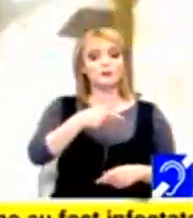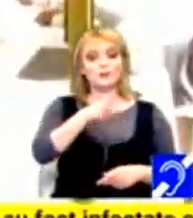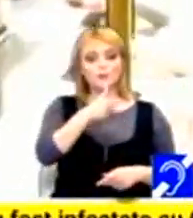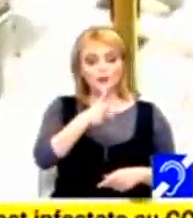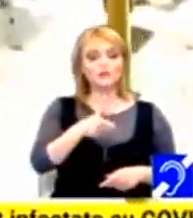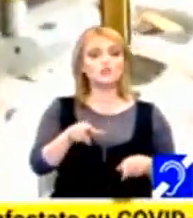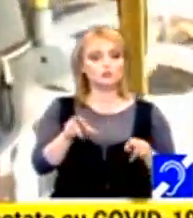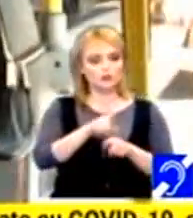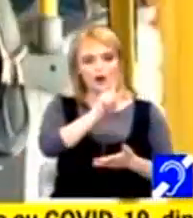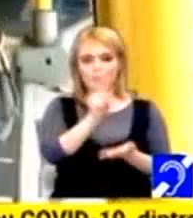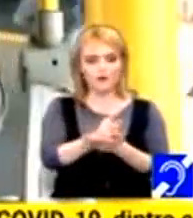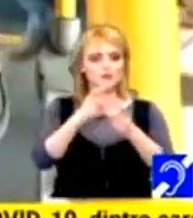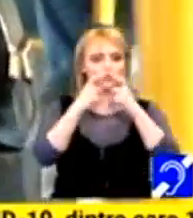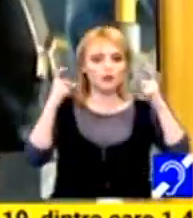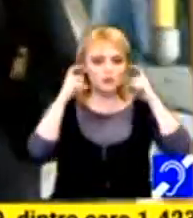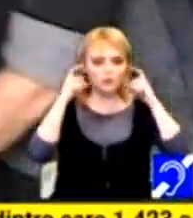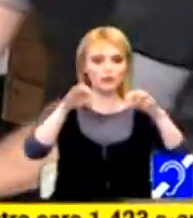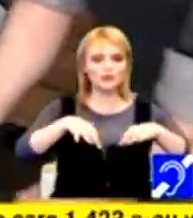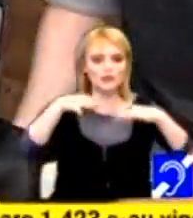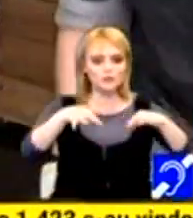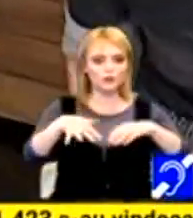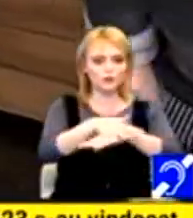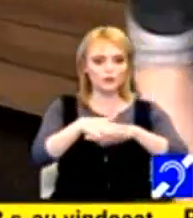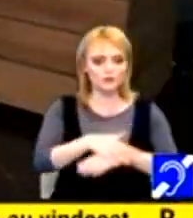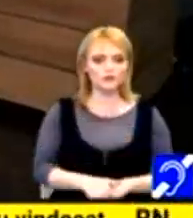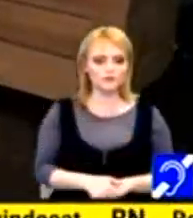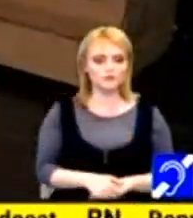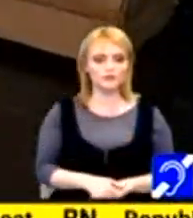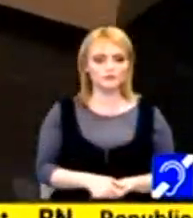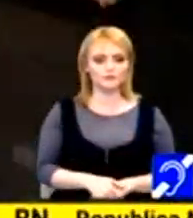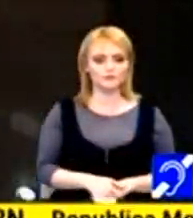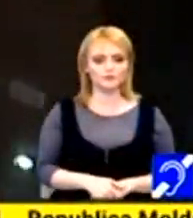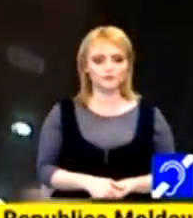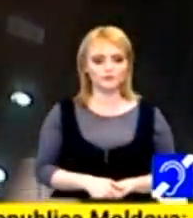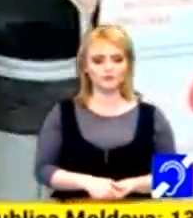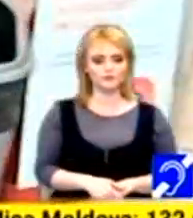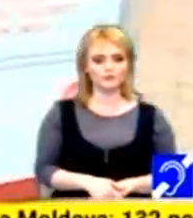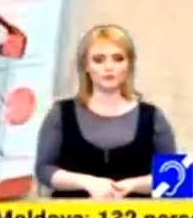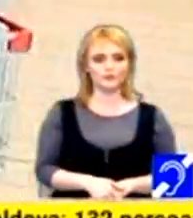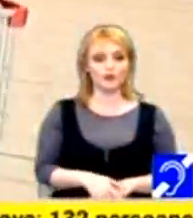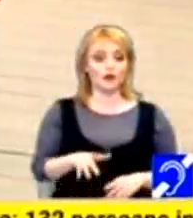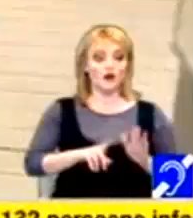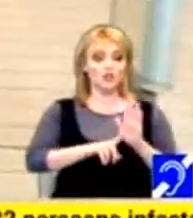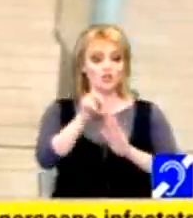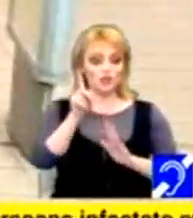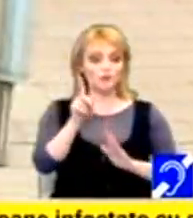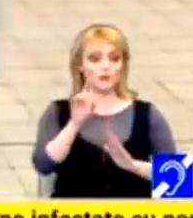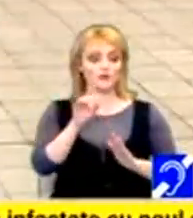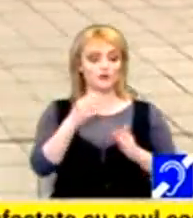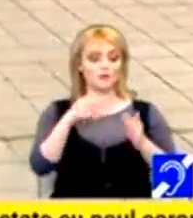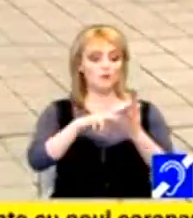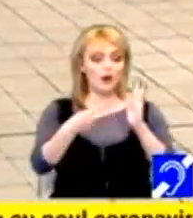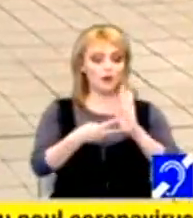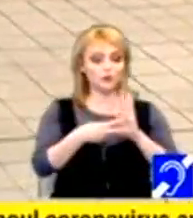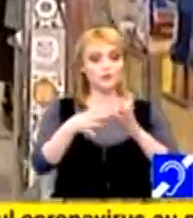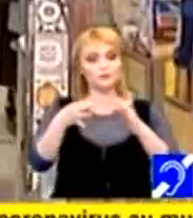în mijloacele de transport în comun, iar companiile care nu lucrează cu publicul își reiau activitatea. Începe prima fază a planului de